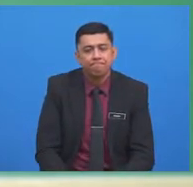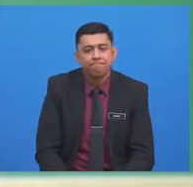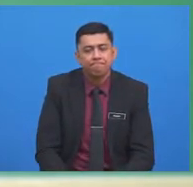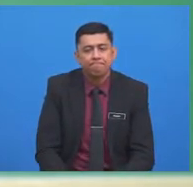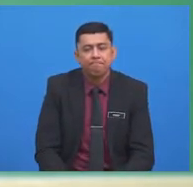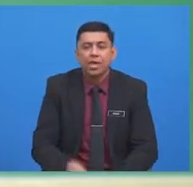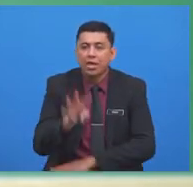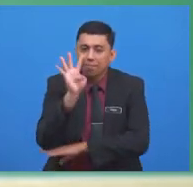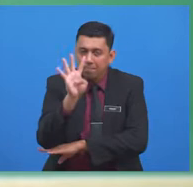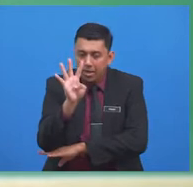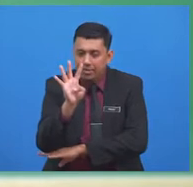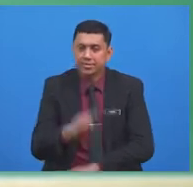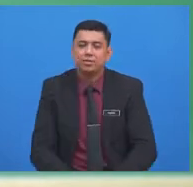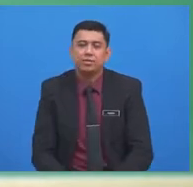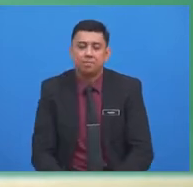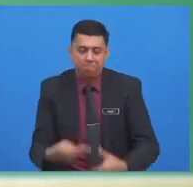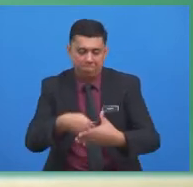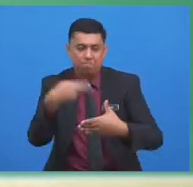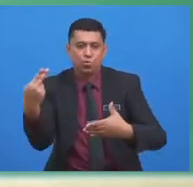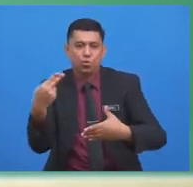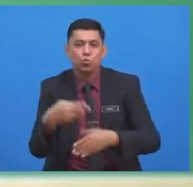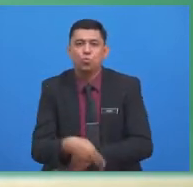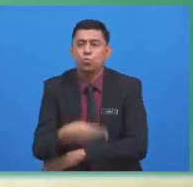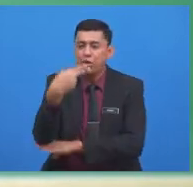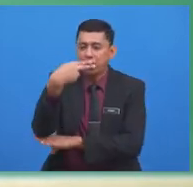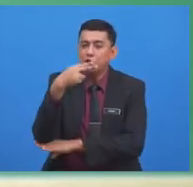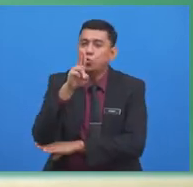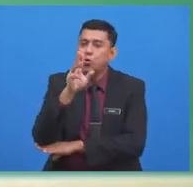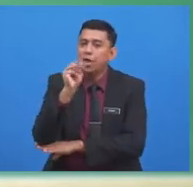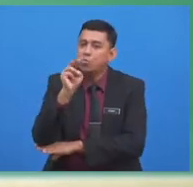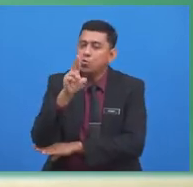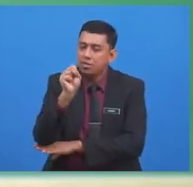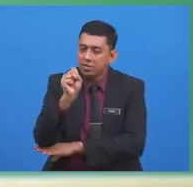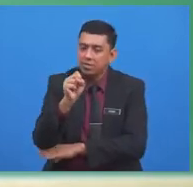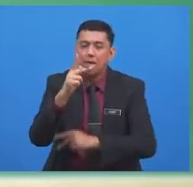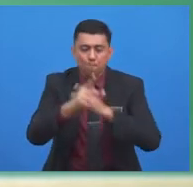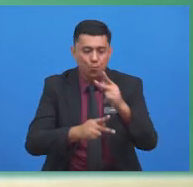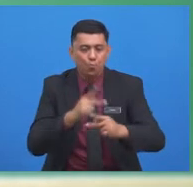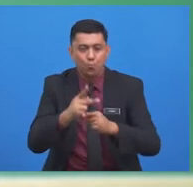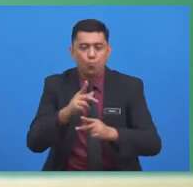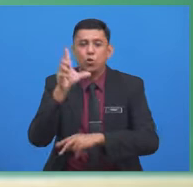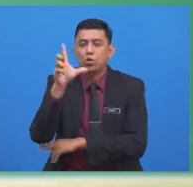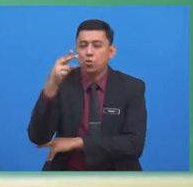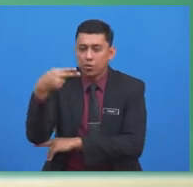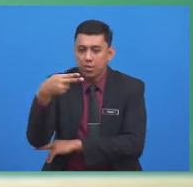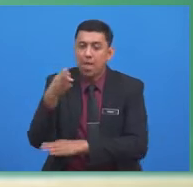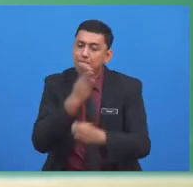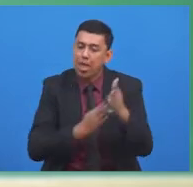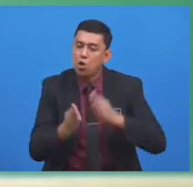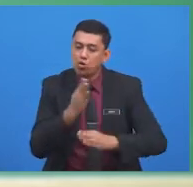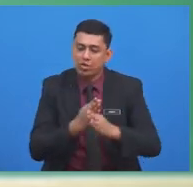Kesan Lulu Hawa yang keempat ialah penghasilan humus, iaitu daripada proses Lulu Hawa